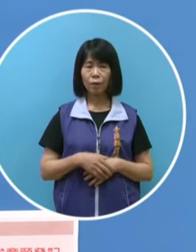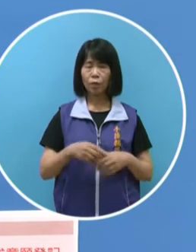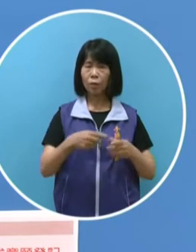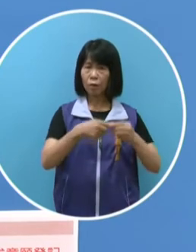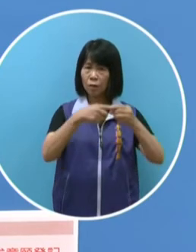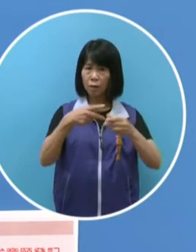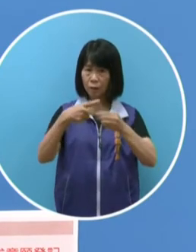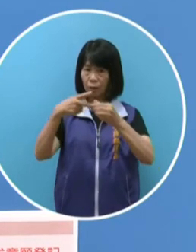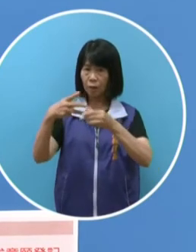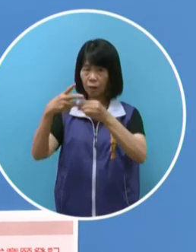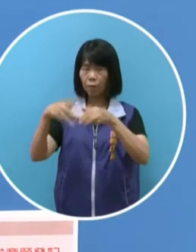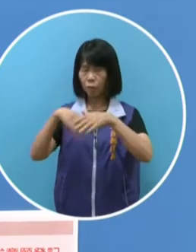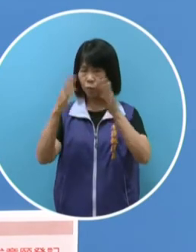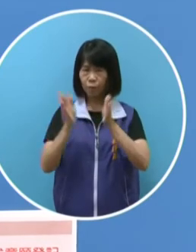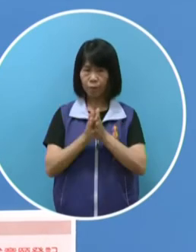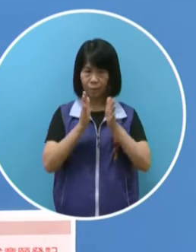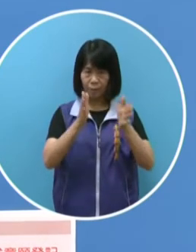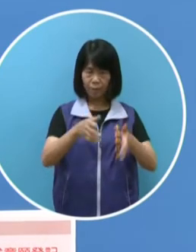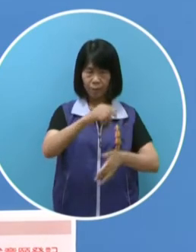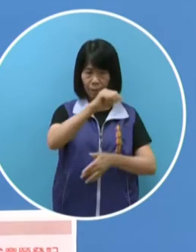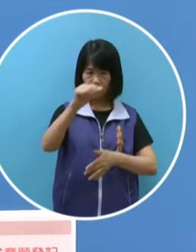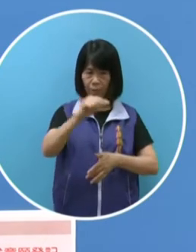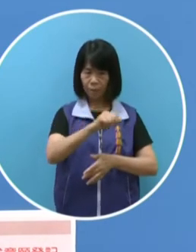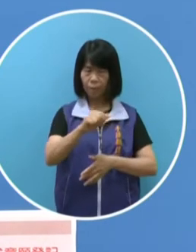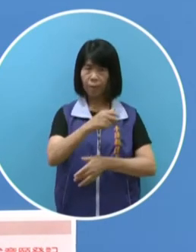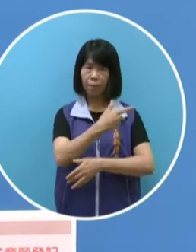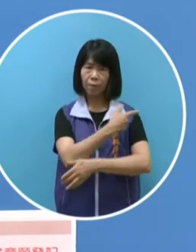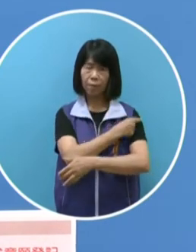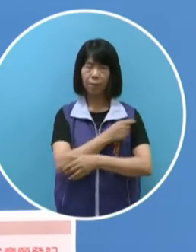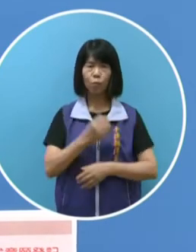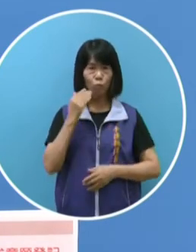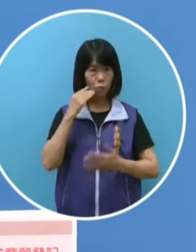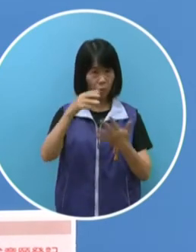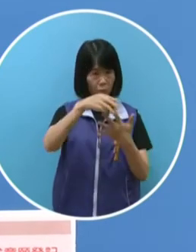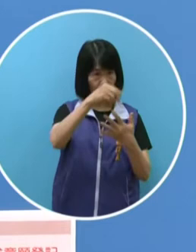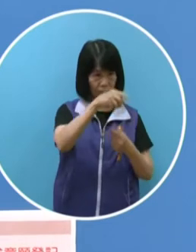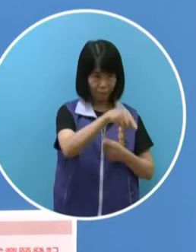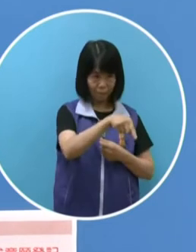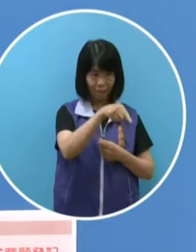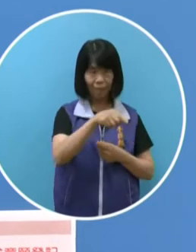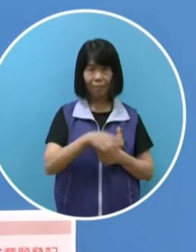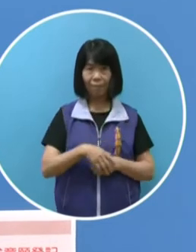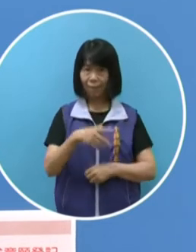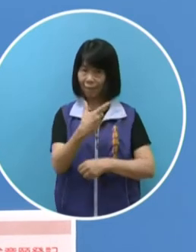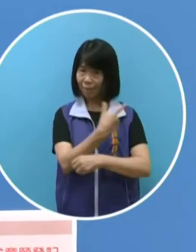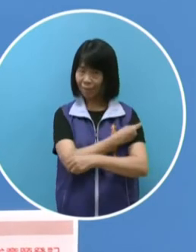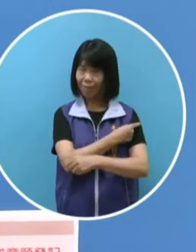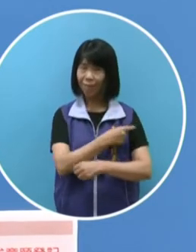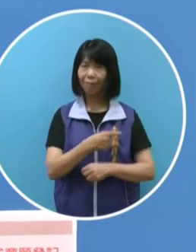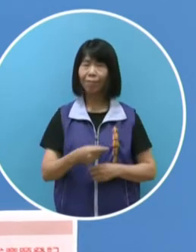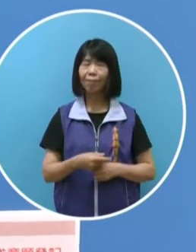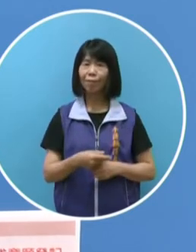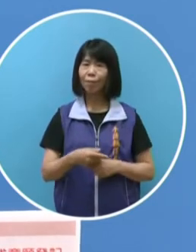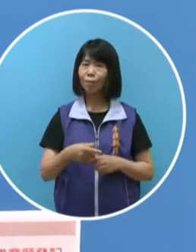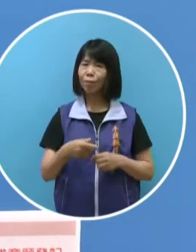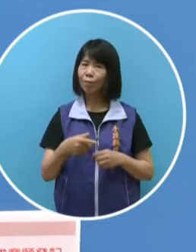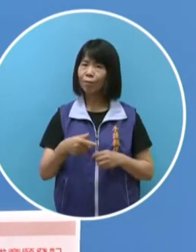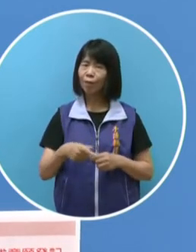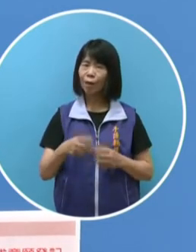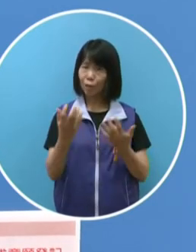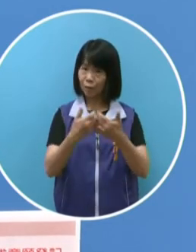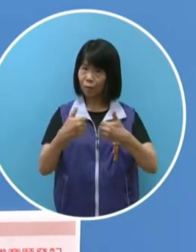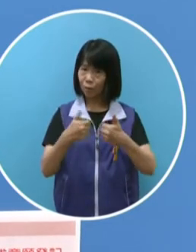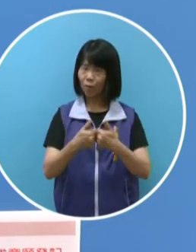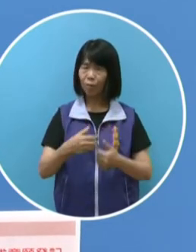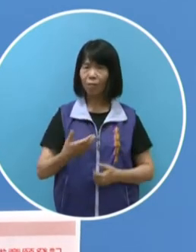是 AZ 疫苗哈，所以只要你选择 AZ 疫苗的话，我想这个施打的接种的机会